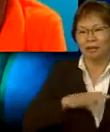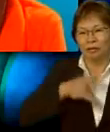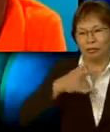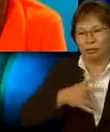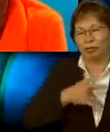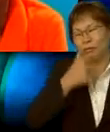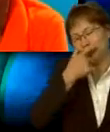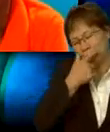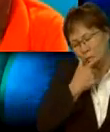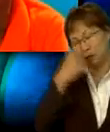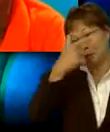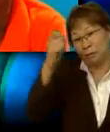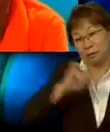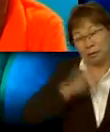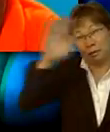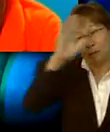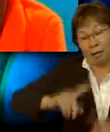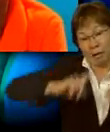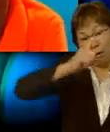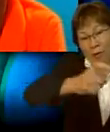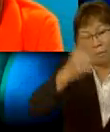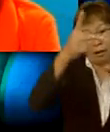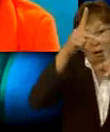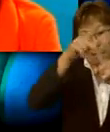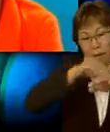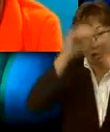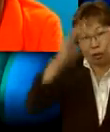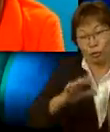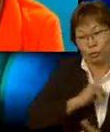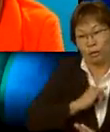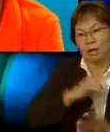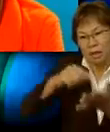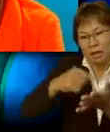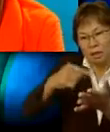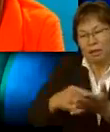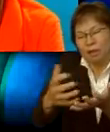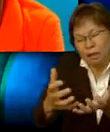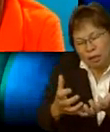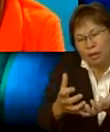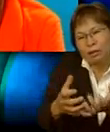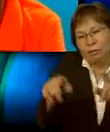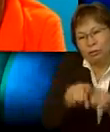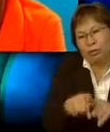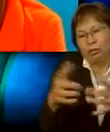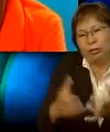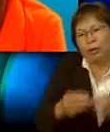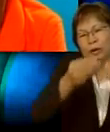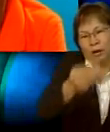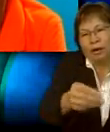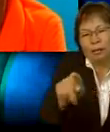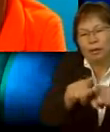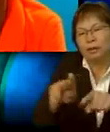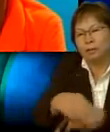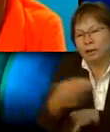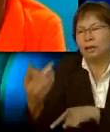Saya rasa terharu sebab saya tak pernah bagi hadiah kepada cikgu saya. Kadang-kala teringin juga nak bagi hadiah